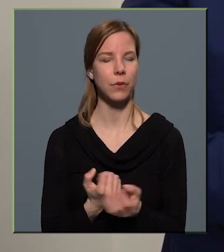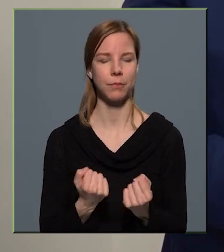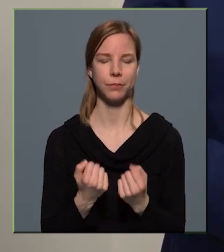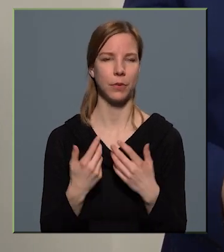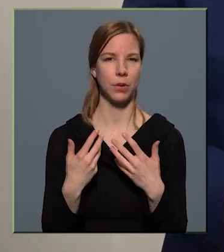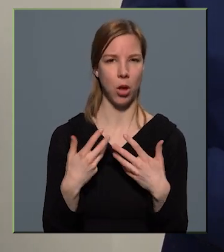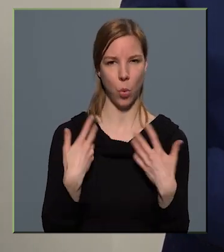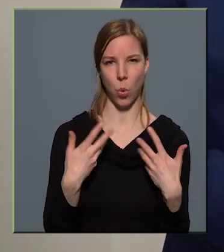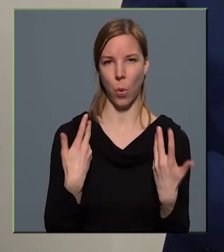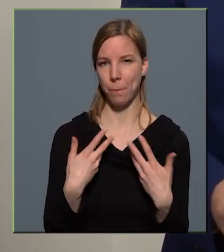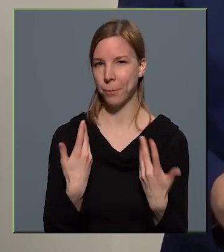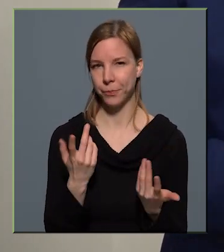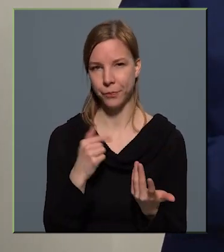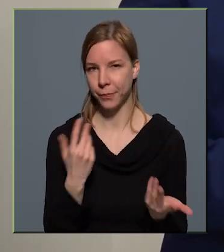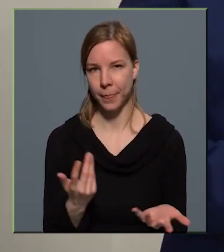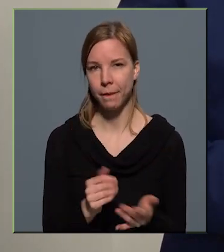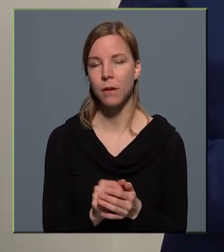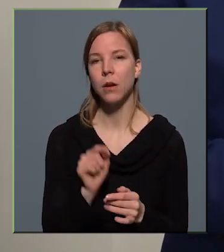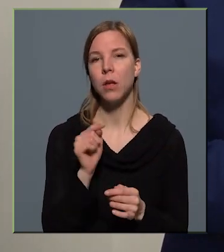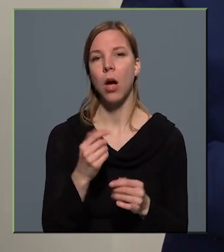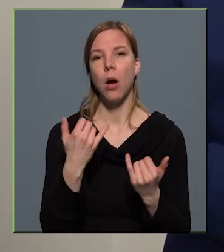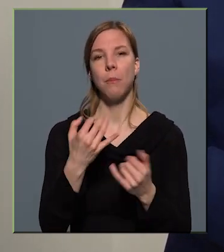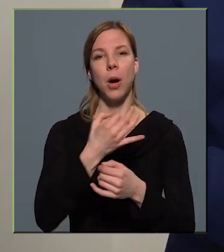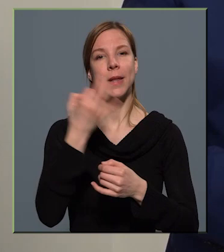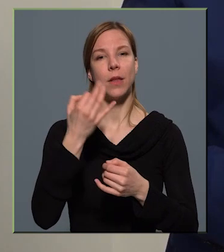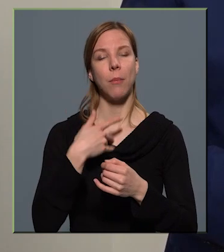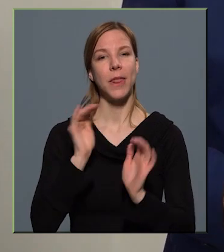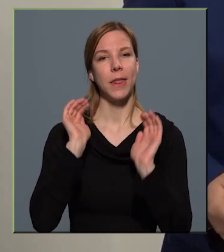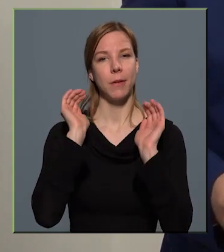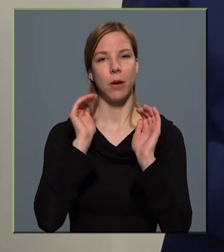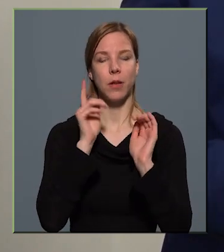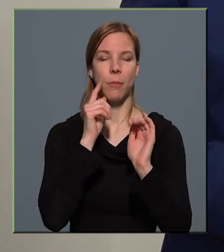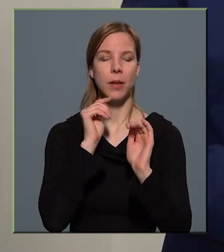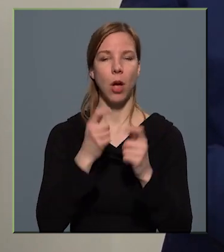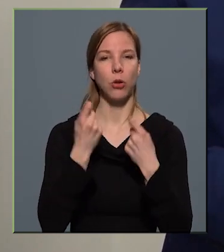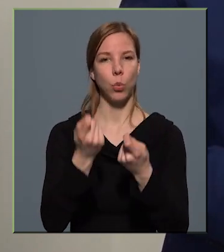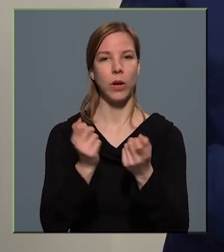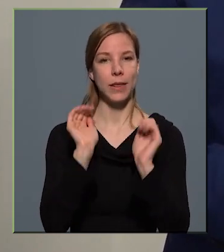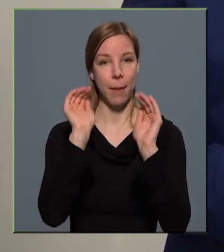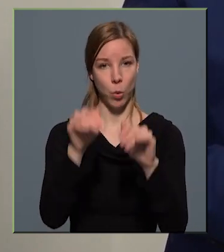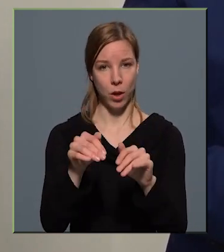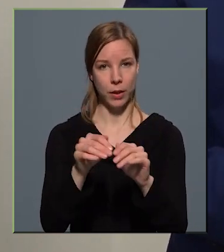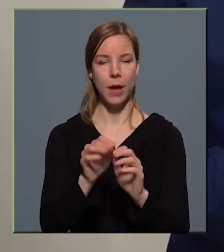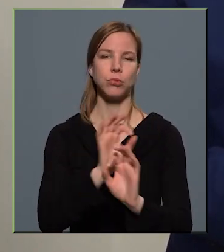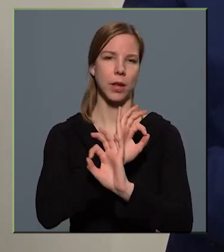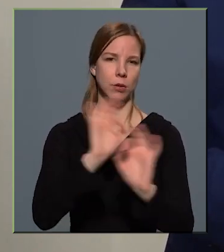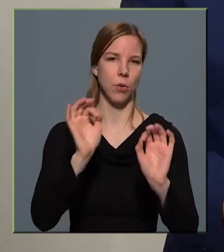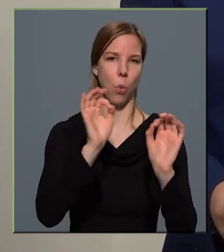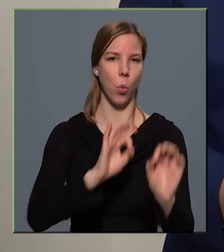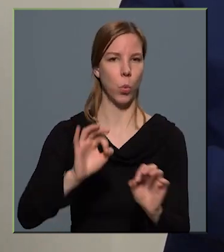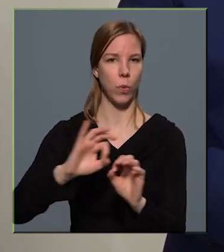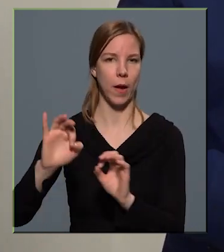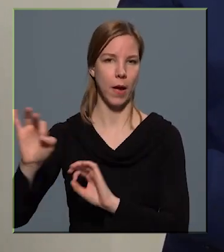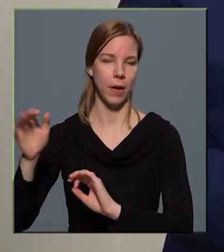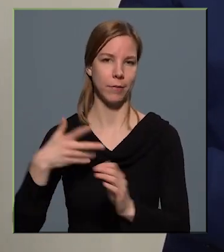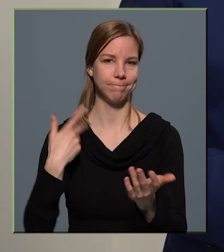Nagy örömünkre szolgál, hogy a mai nap az a támogatás, amit adunk, szintén a helyi jó ügyeket fogja szolgálni, és az